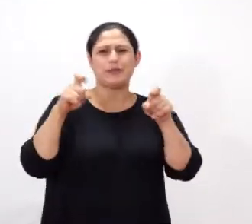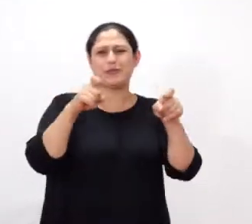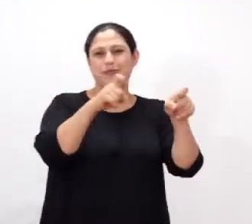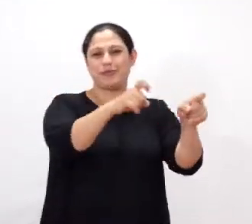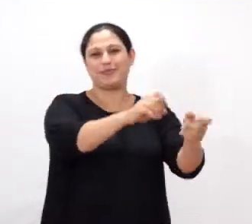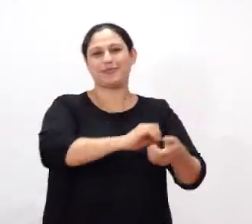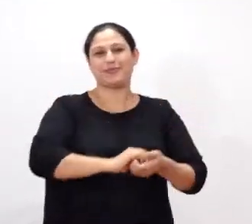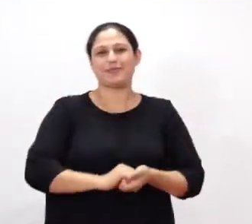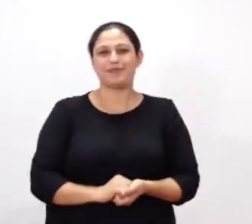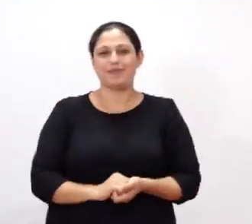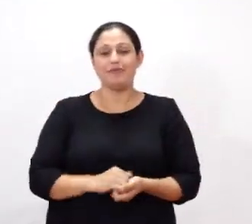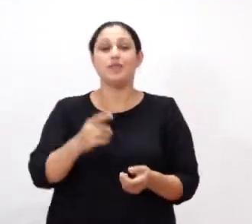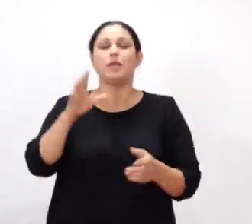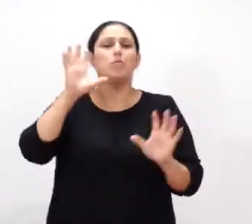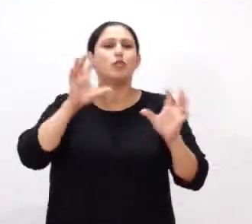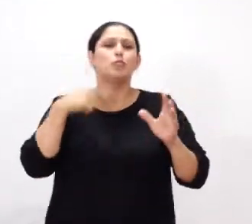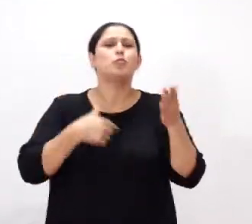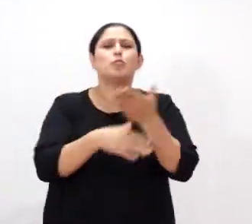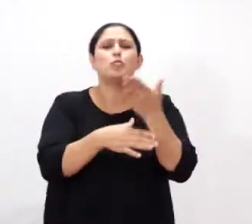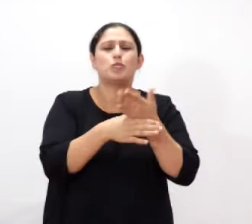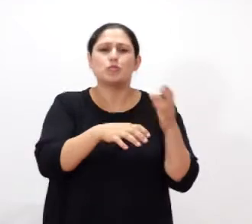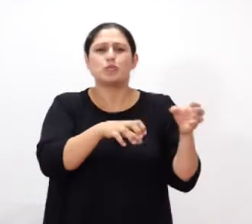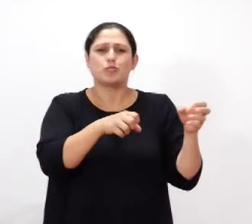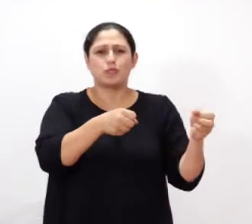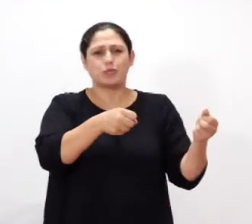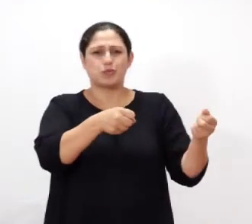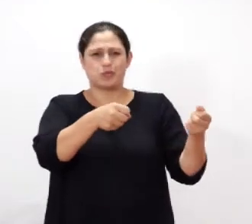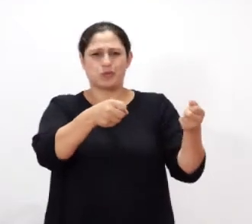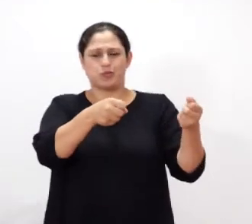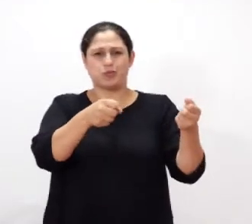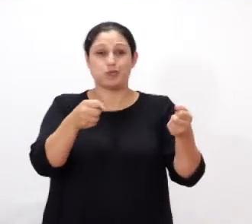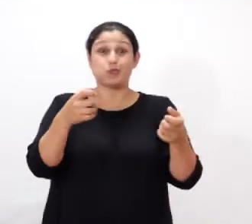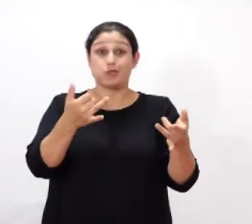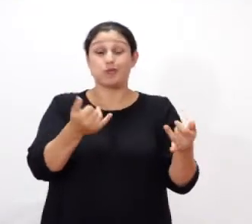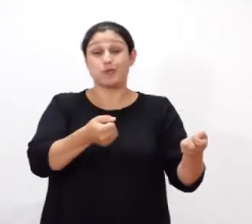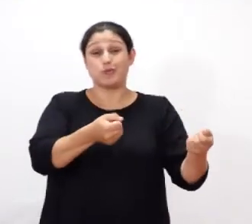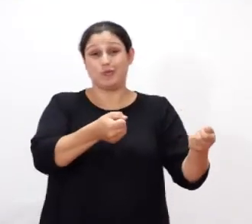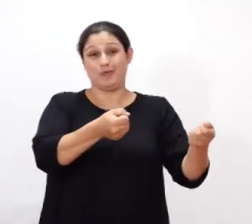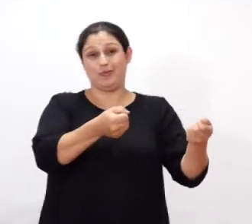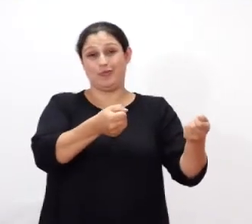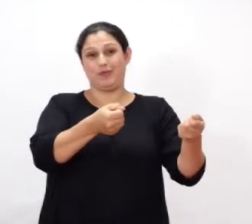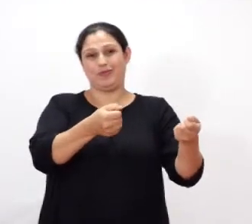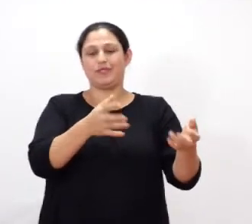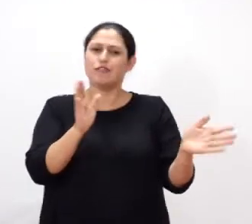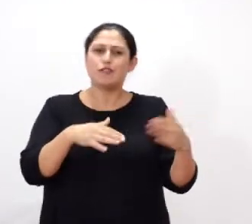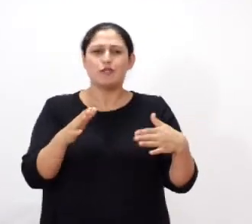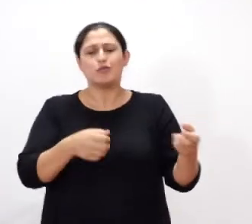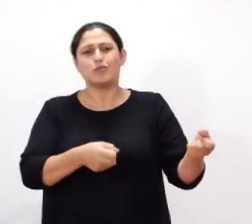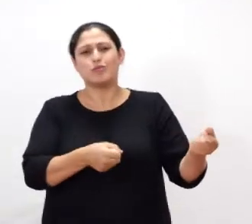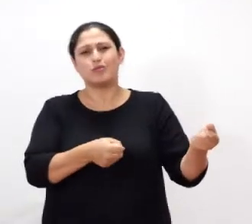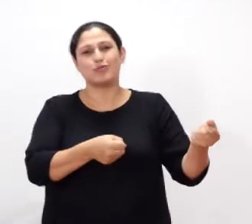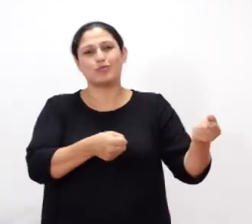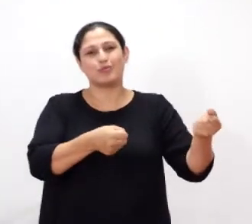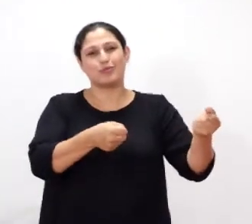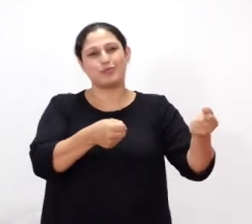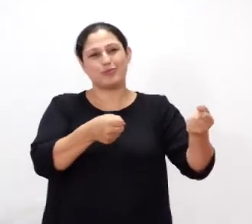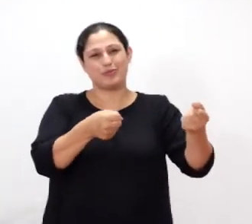حاضر ماما تو کمک میکنم دوستم حاضر انا بیا من با تو کمک